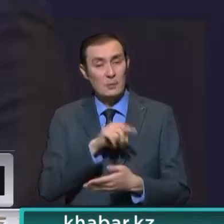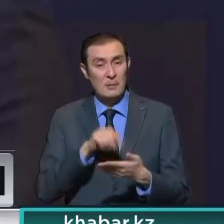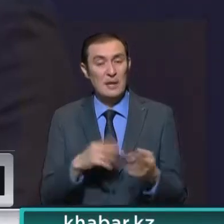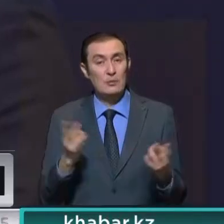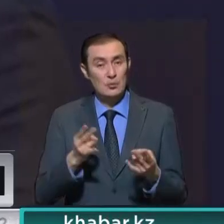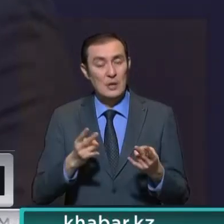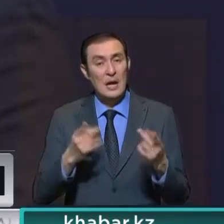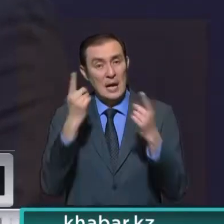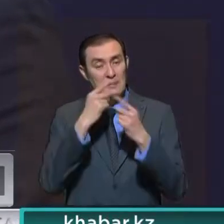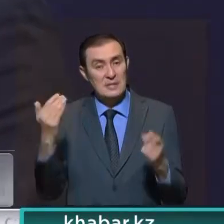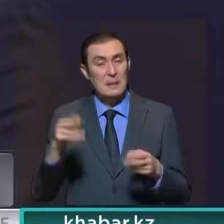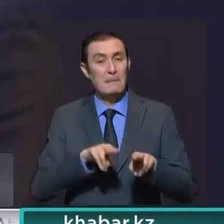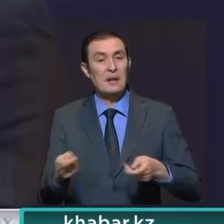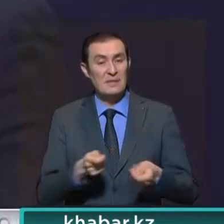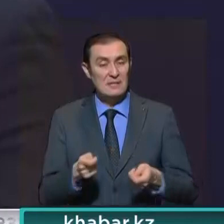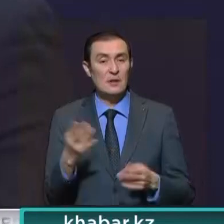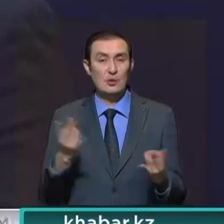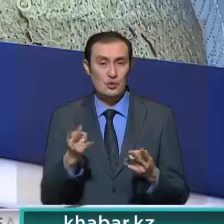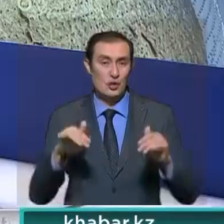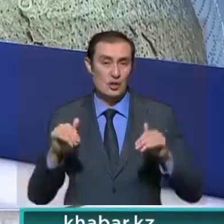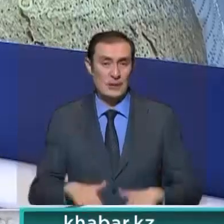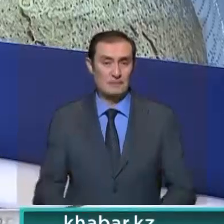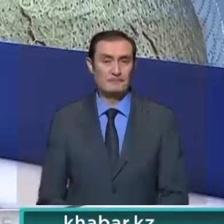донести до правительства и решить